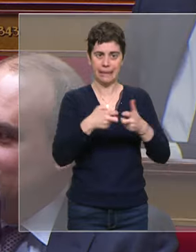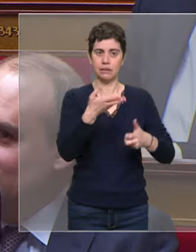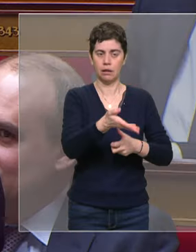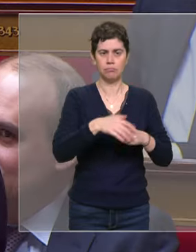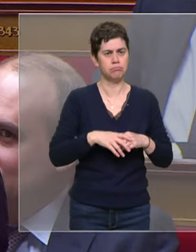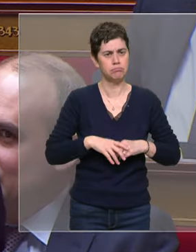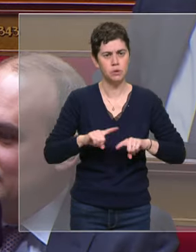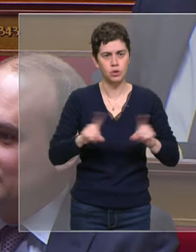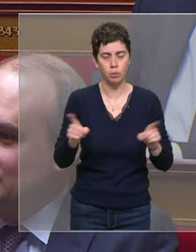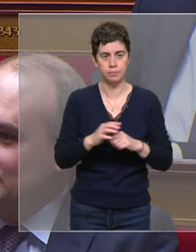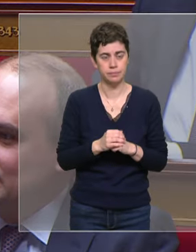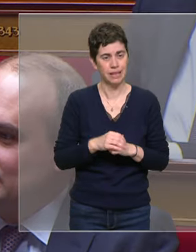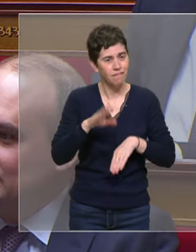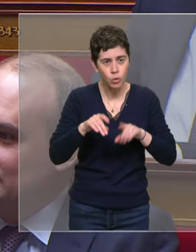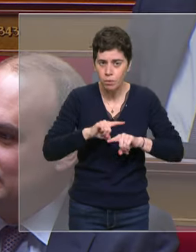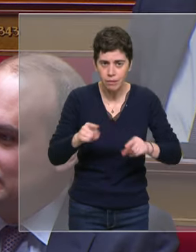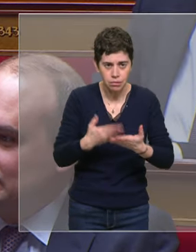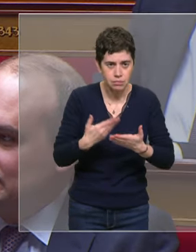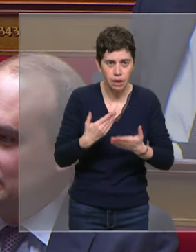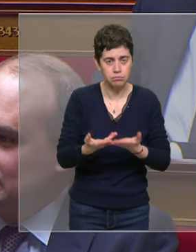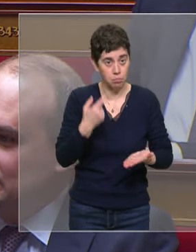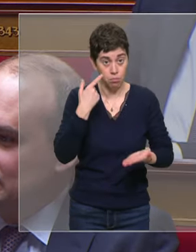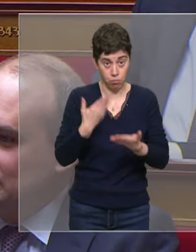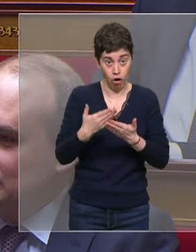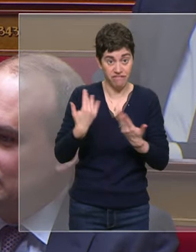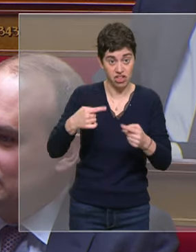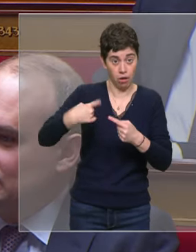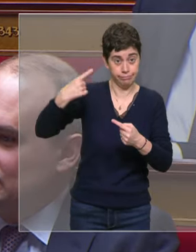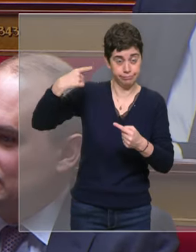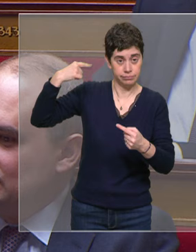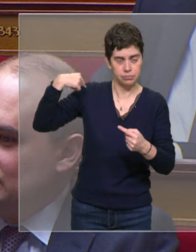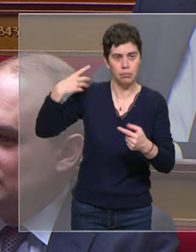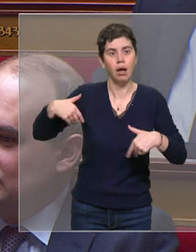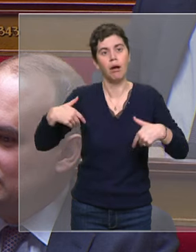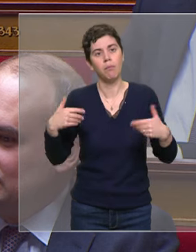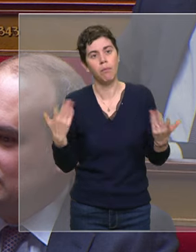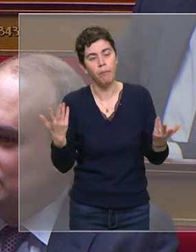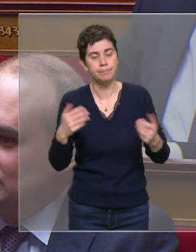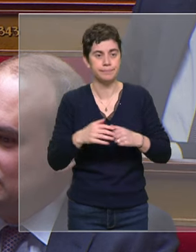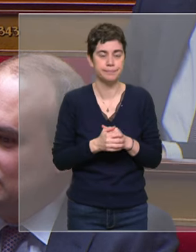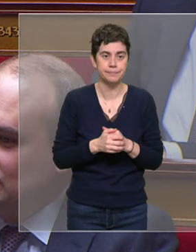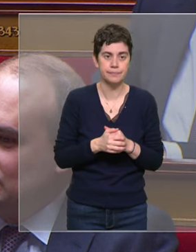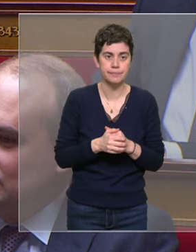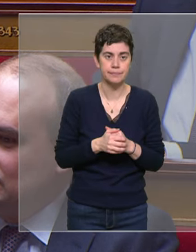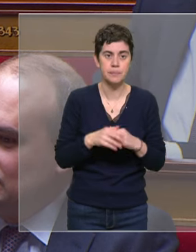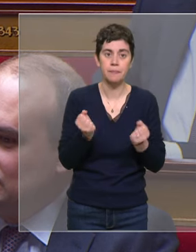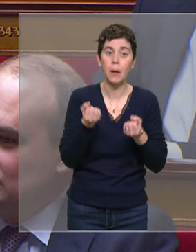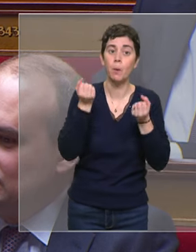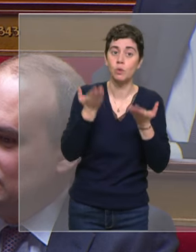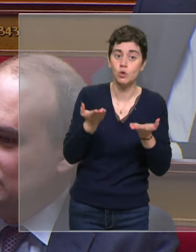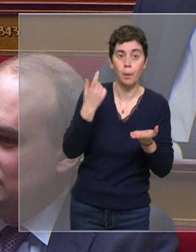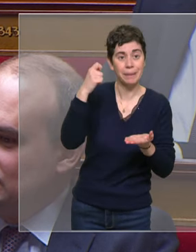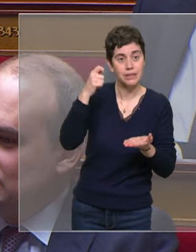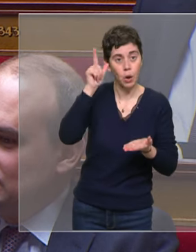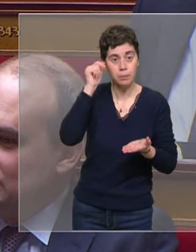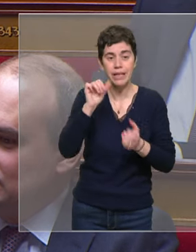nous l'a montré, ça n'a jamais fonctionné. Mais à nouveau, pourquoi s'embarrasser des détails? À l'opposé de cela, la proposition du président de la